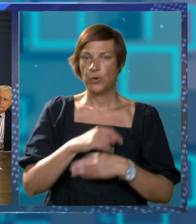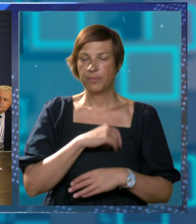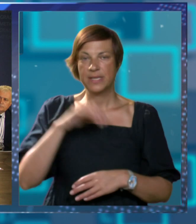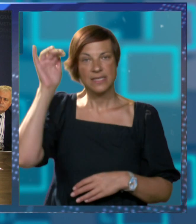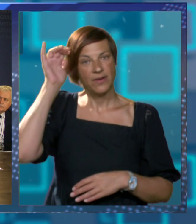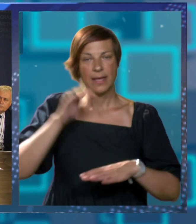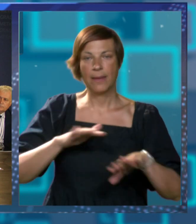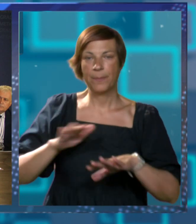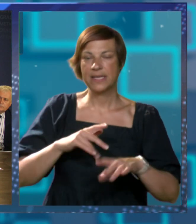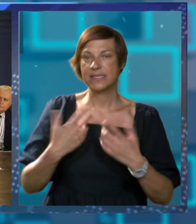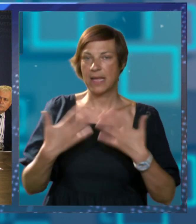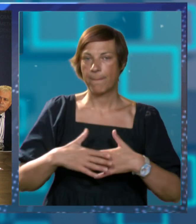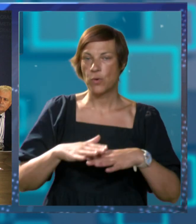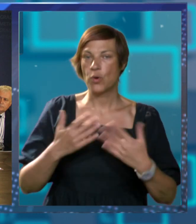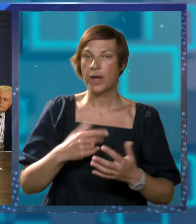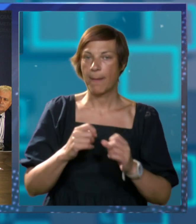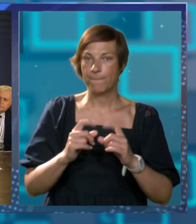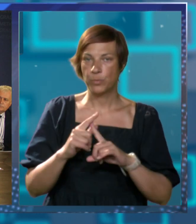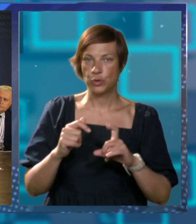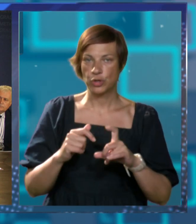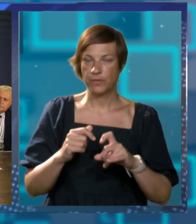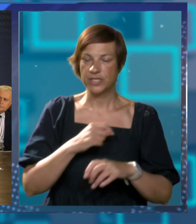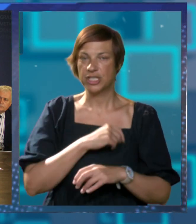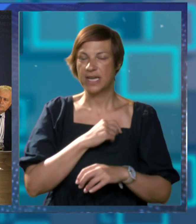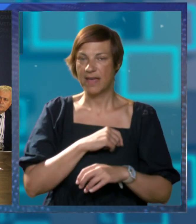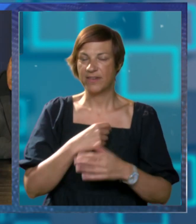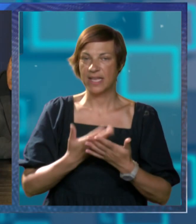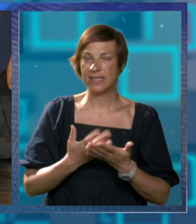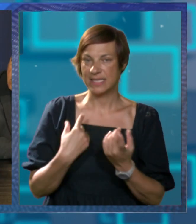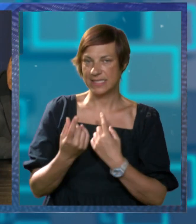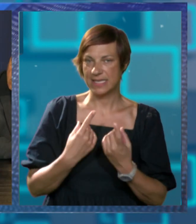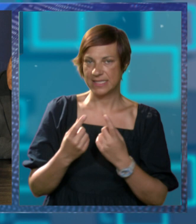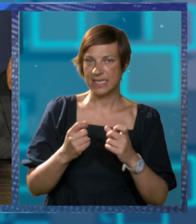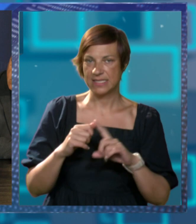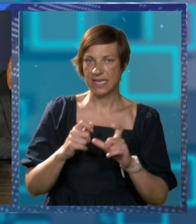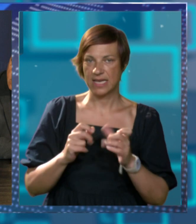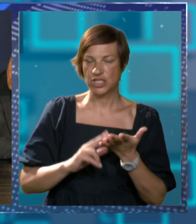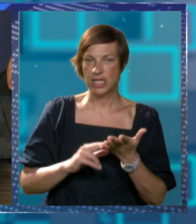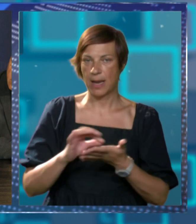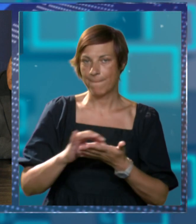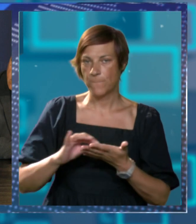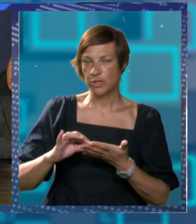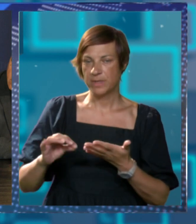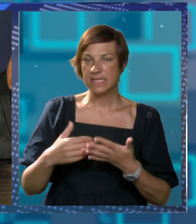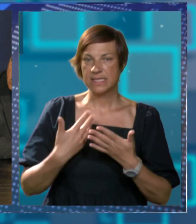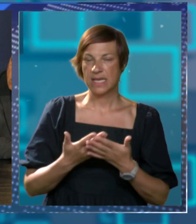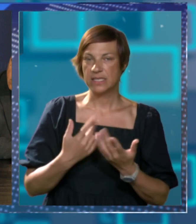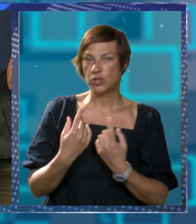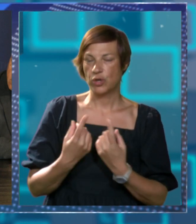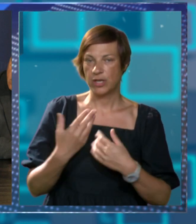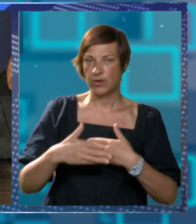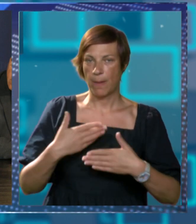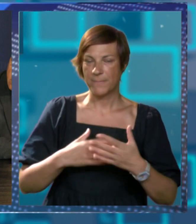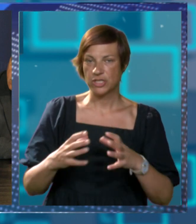Potpredsjednik Vlade i ministar mora, prometa i infrastrukture Oleg Butković i ravnatelj Županijske uprave za ceste Ivo Kaštelan potpisali su u Metkoviću ugovor o